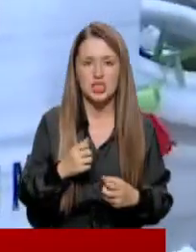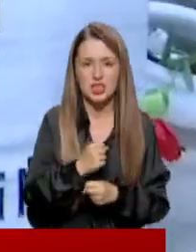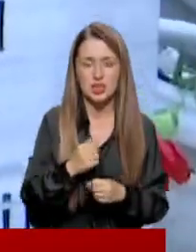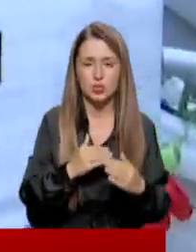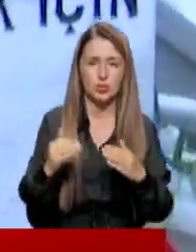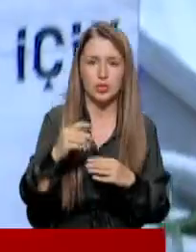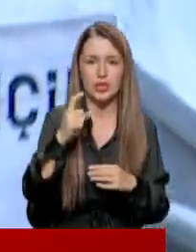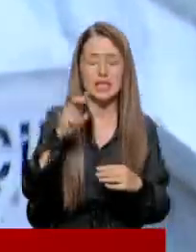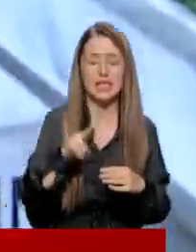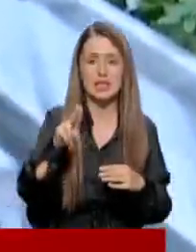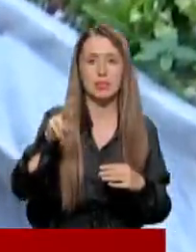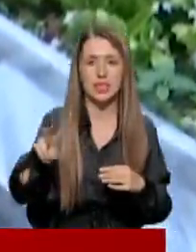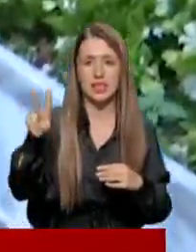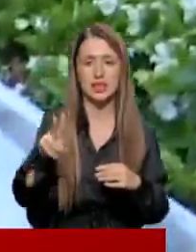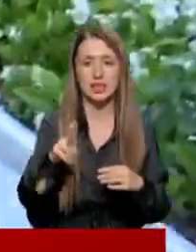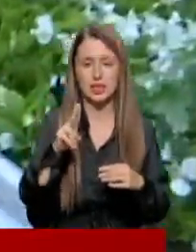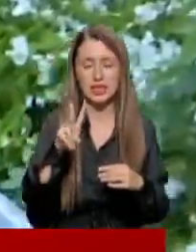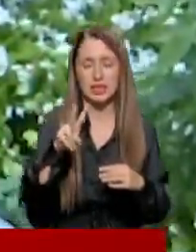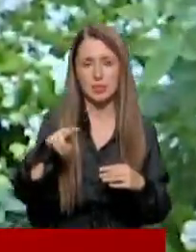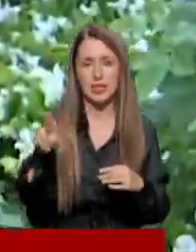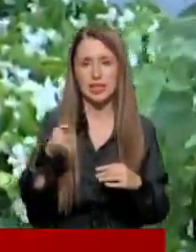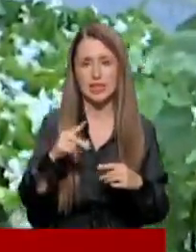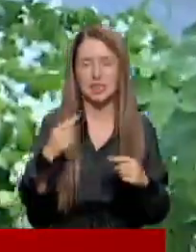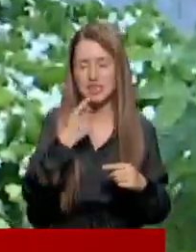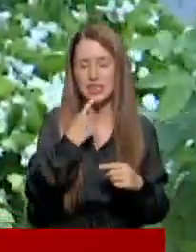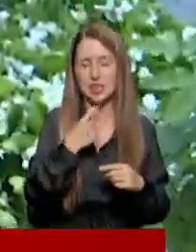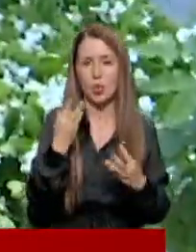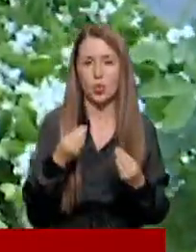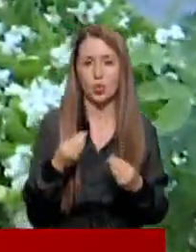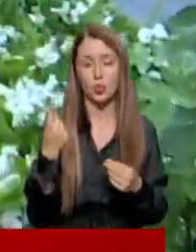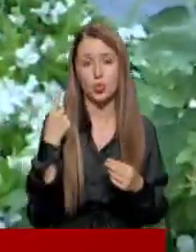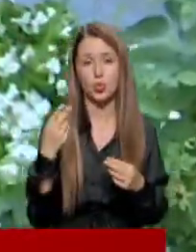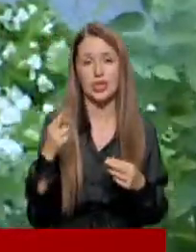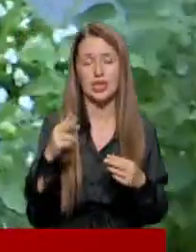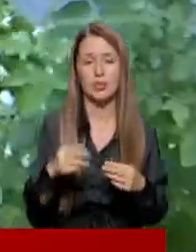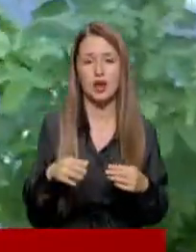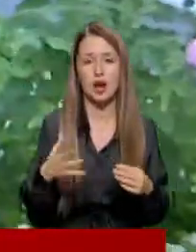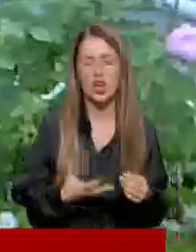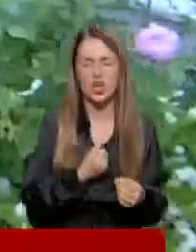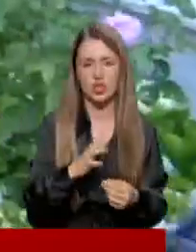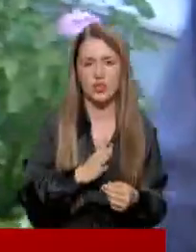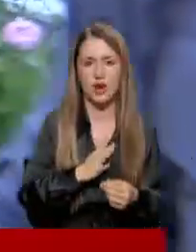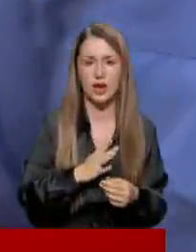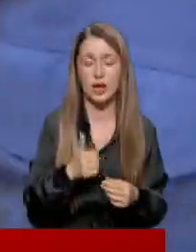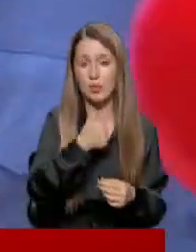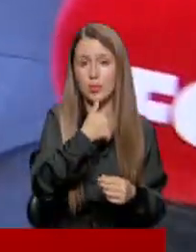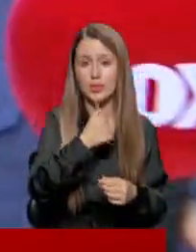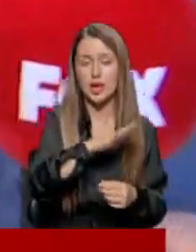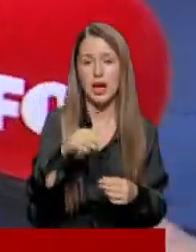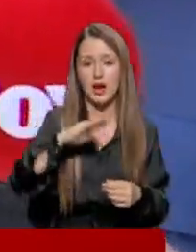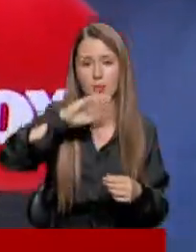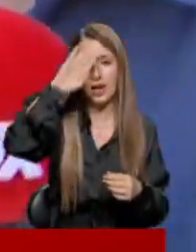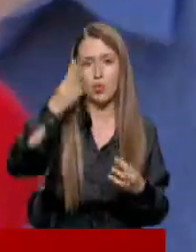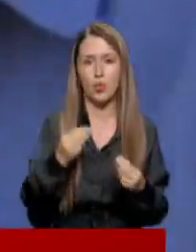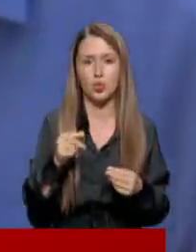yıl geçti ama o acı ailesi için dün gibi çok taze. Baba Niyazi Kolay her bayram olduğu